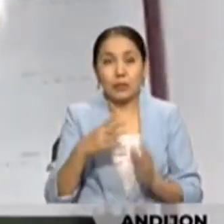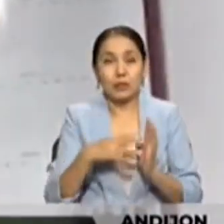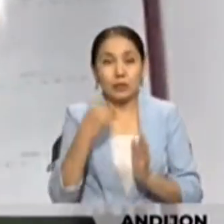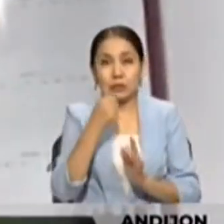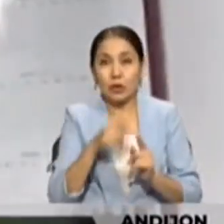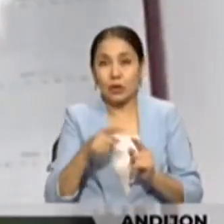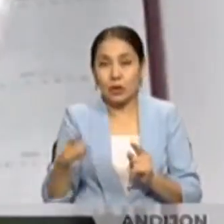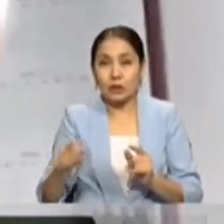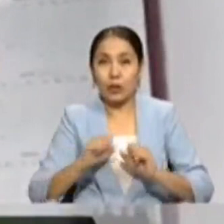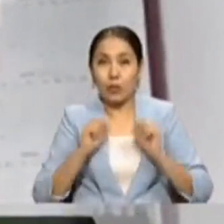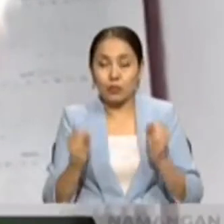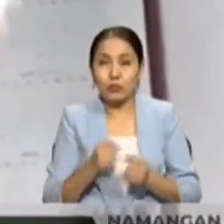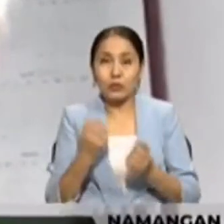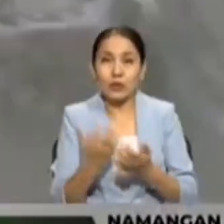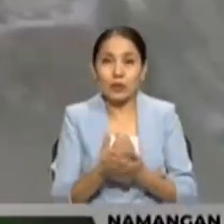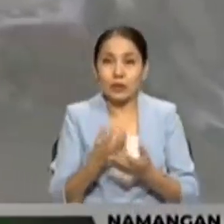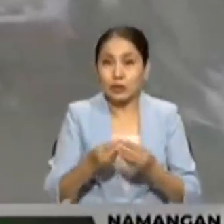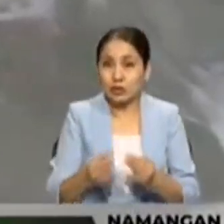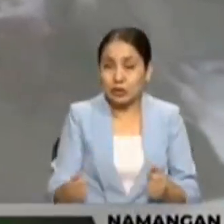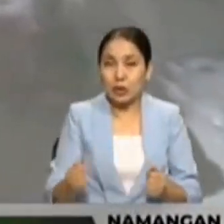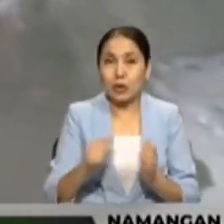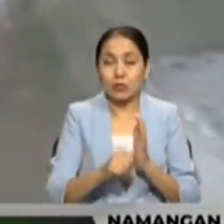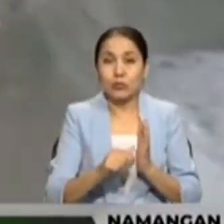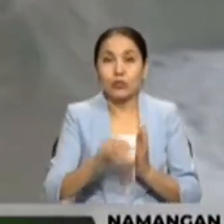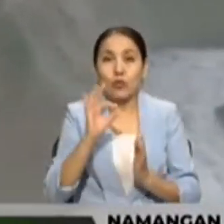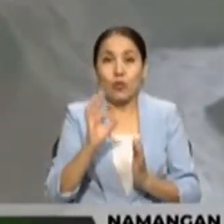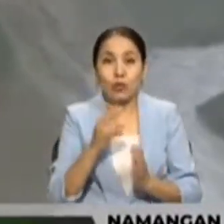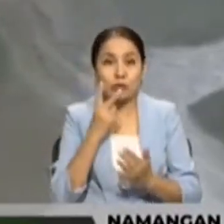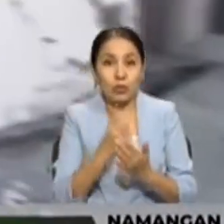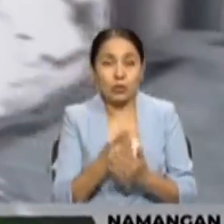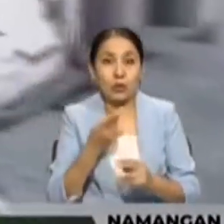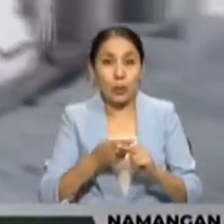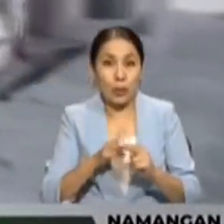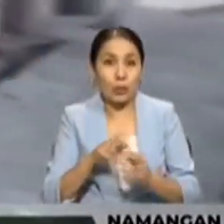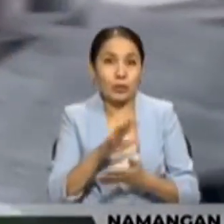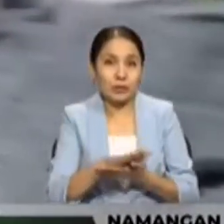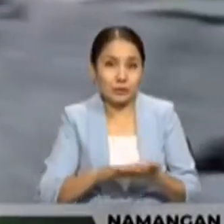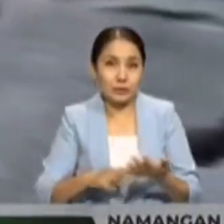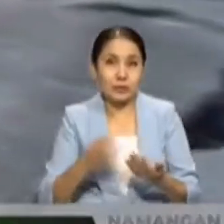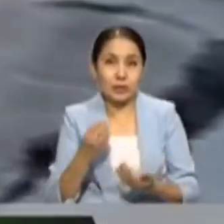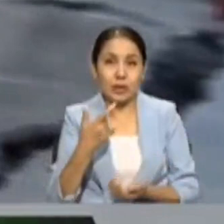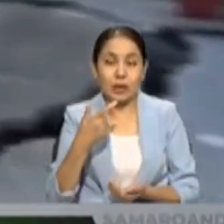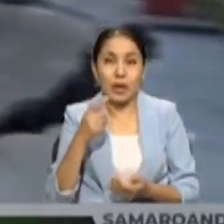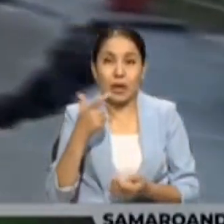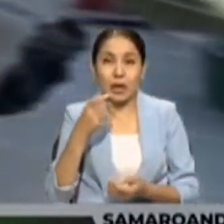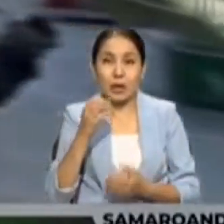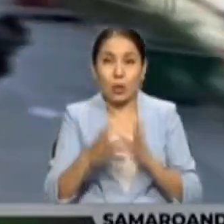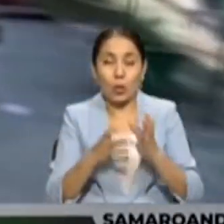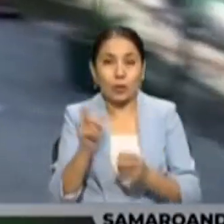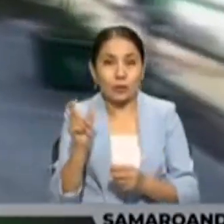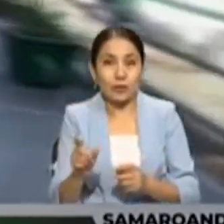2000-2009 yillar oralig'ida muzliklarning erishi 60%ga tezlashganini ko'rdik. Bu tendensiya davom etadi dedi geokriolog Miriam